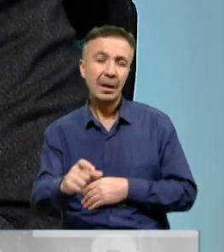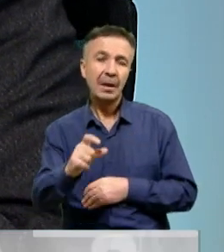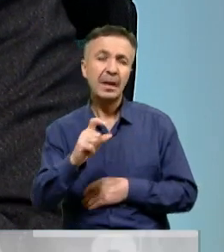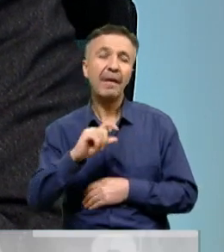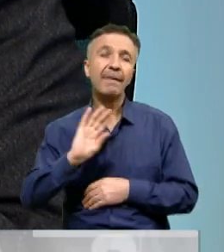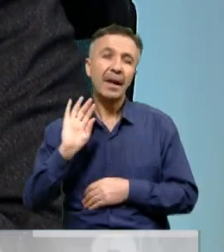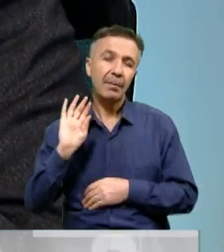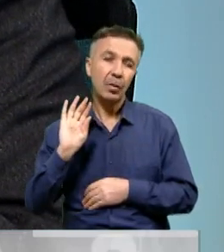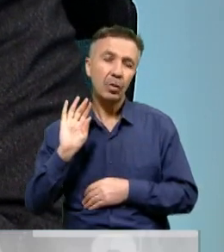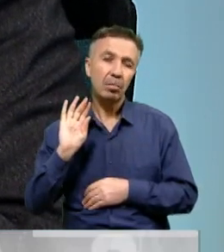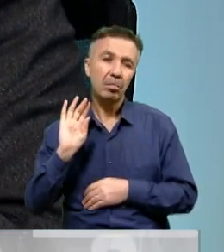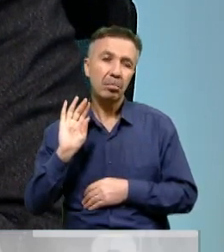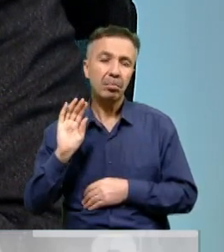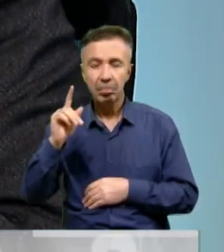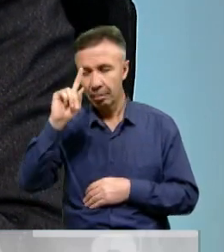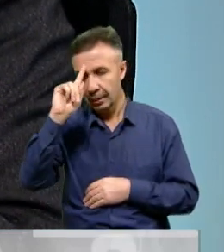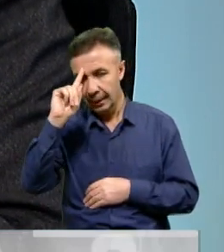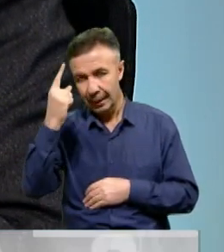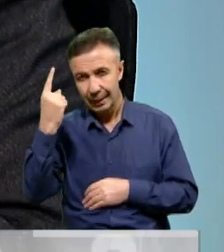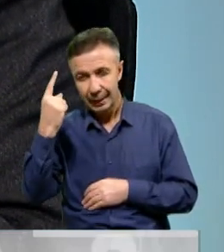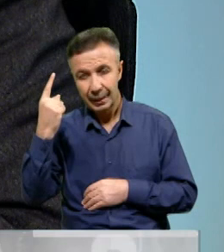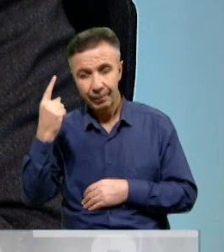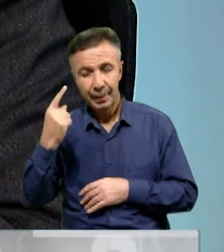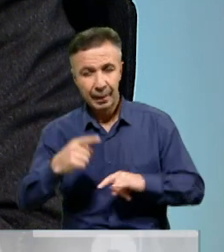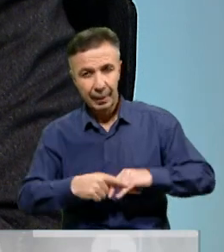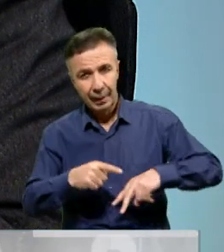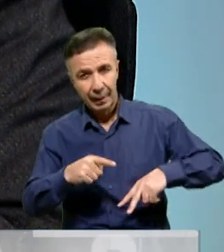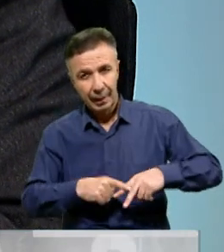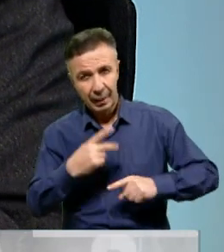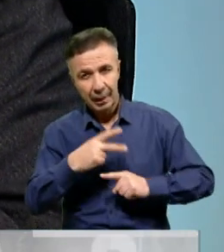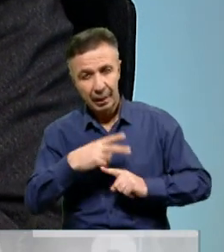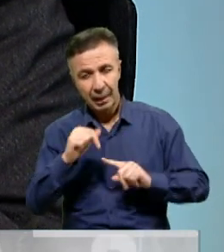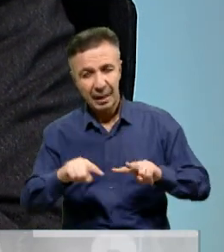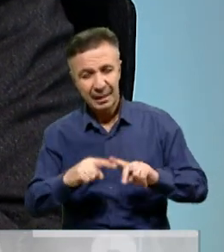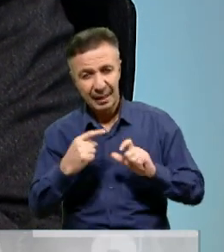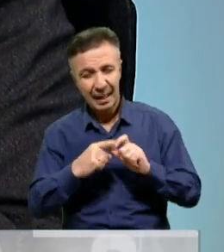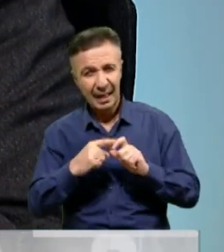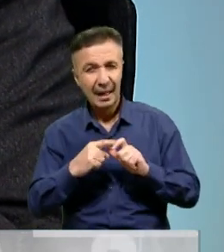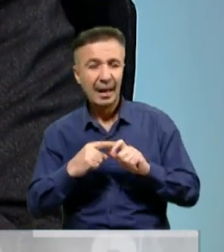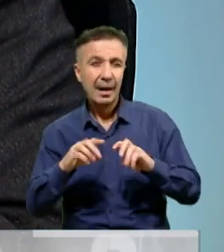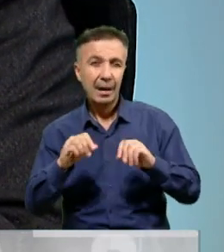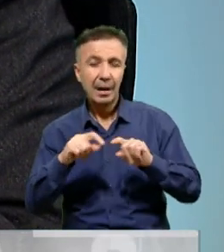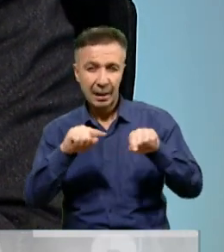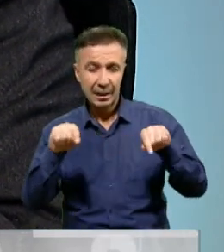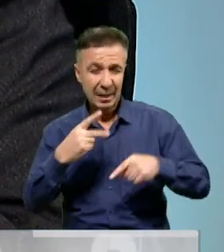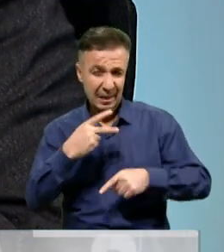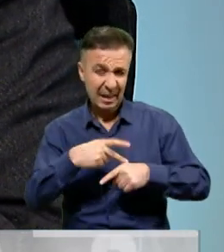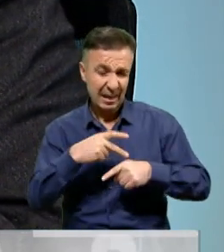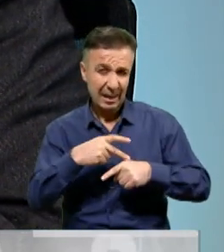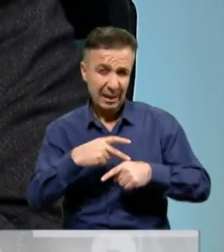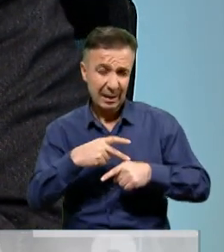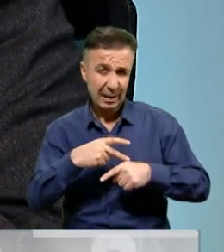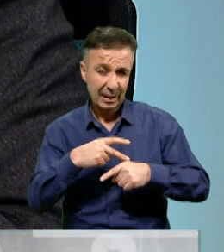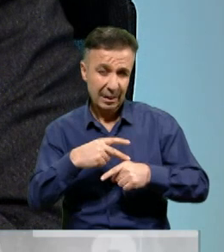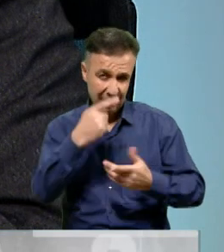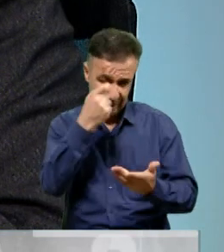vermiyorum. Sadece hani hazine arazisi efendim zekata tabi midir kısmı